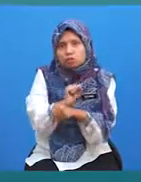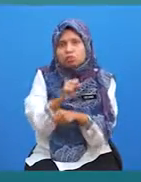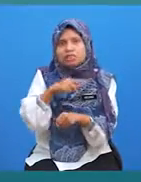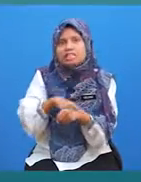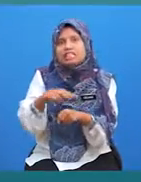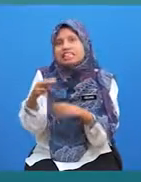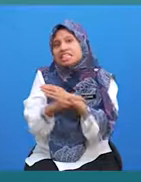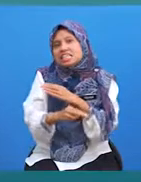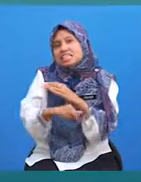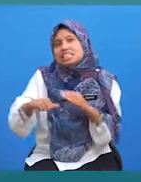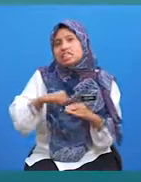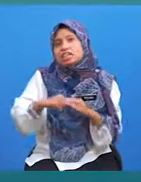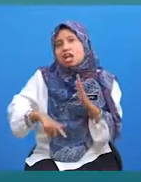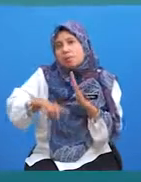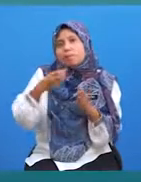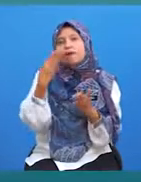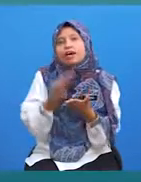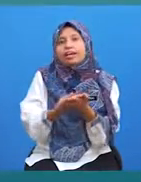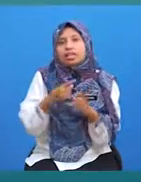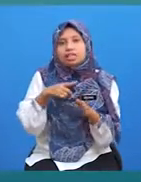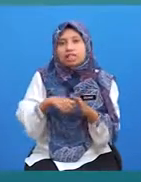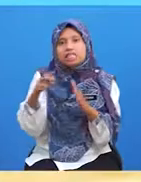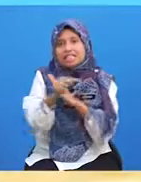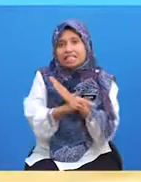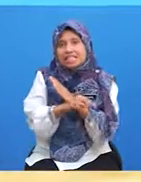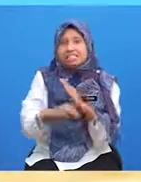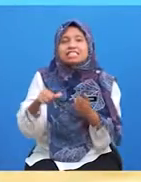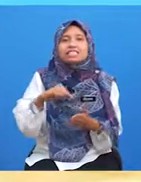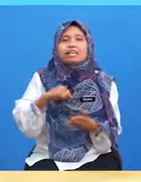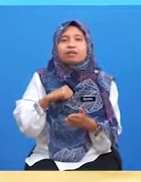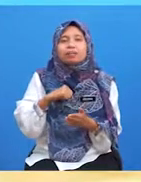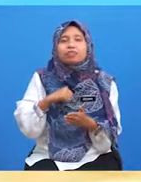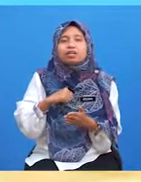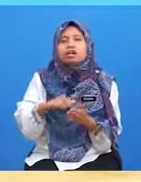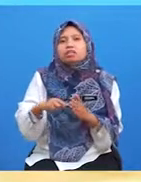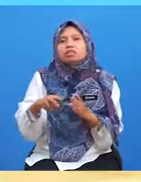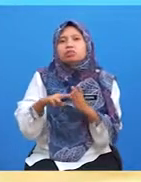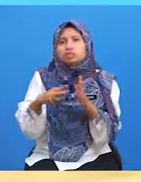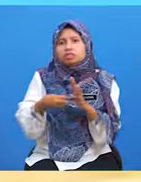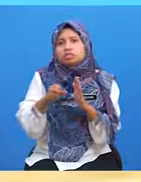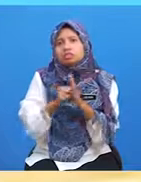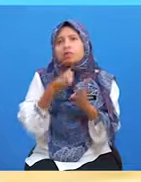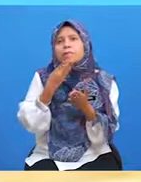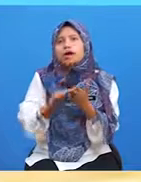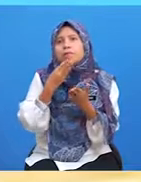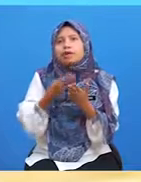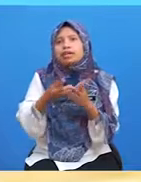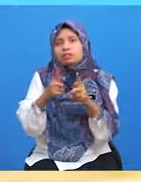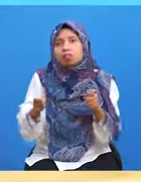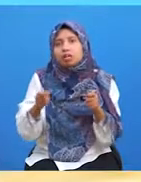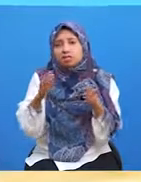lebih baik di negeri sendiri. Maksudnya, sebaik-baik tempat atau negara orang